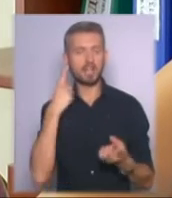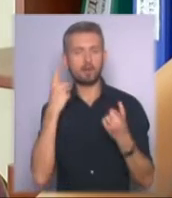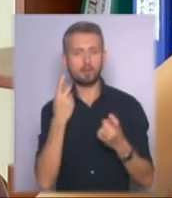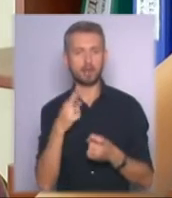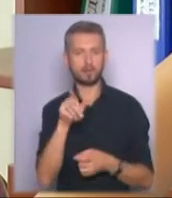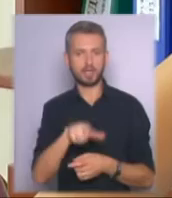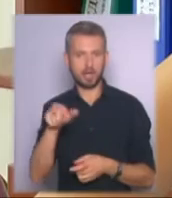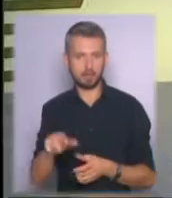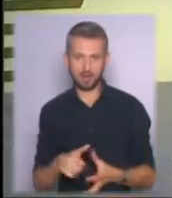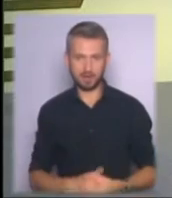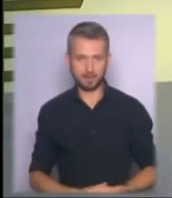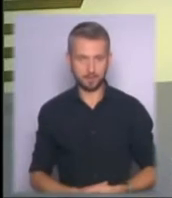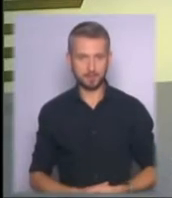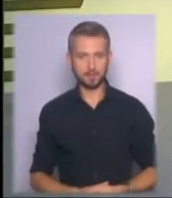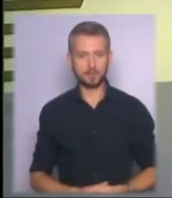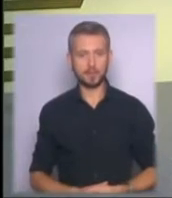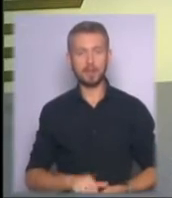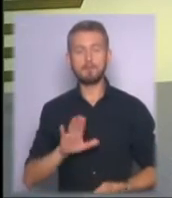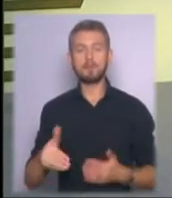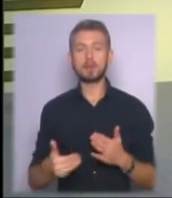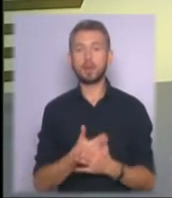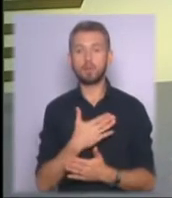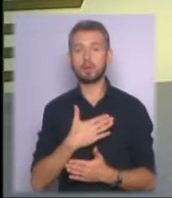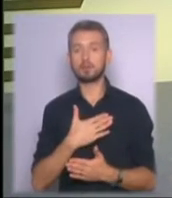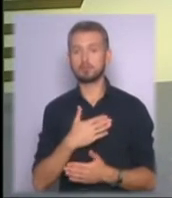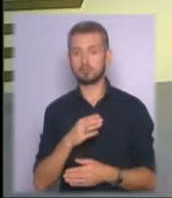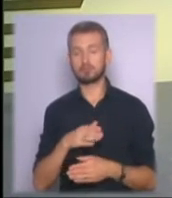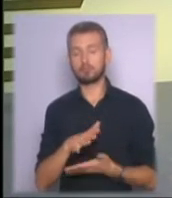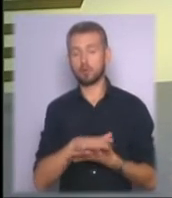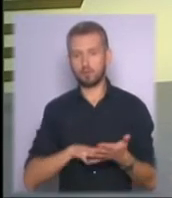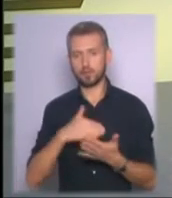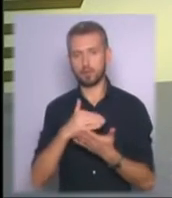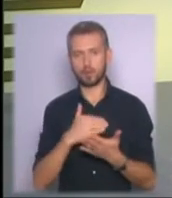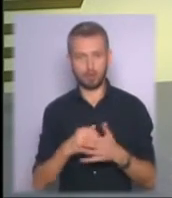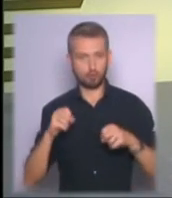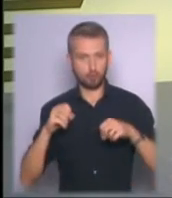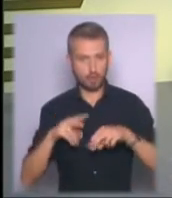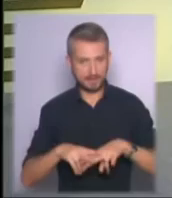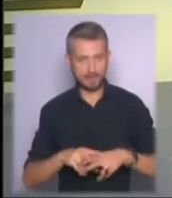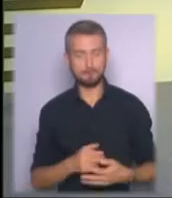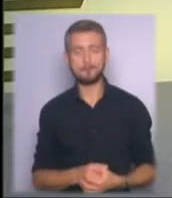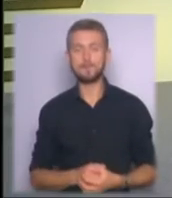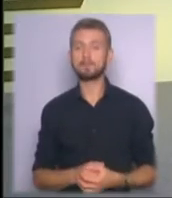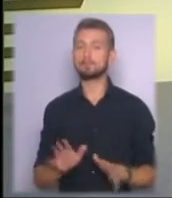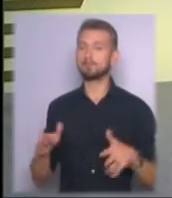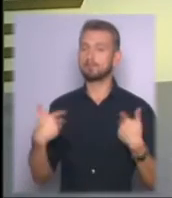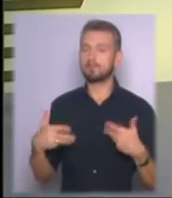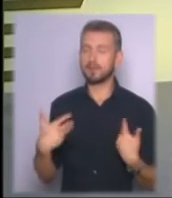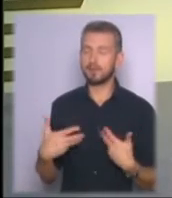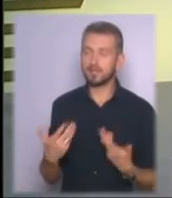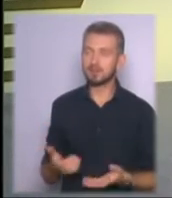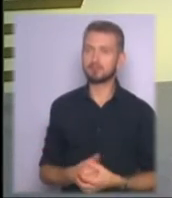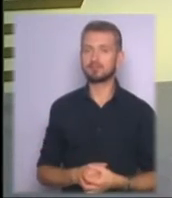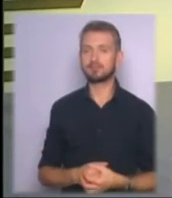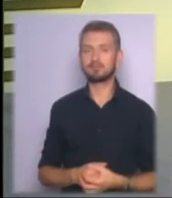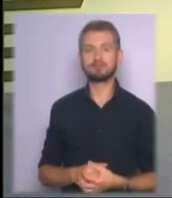громадян. Після новин Сергій Дойко продовжить ефір телеканалу «Київ» з програмою «Столиця». Сергію, радий тебе вітати.